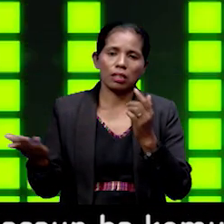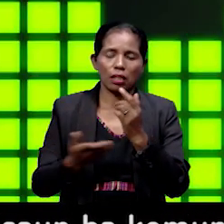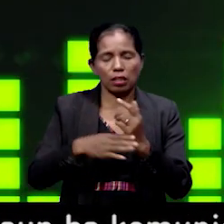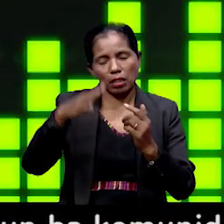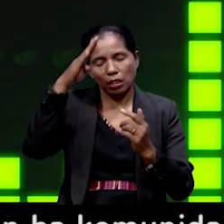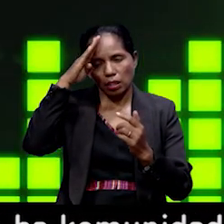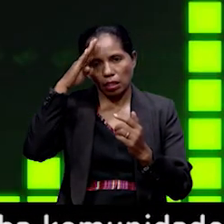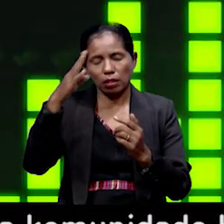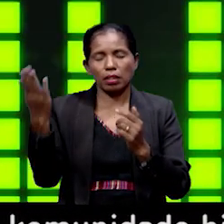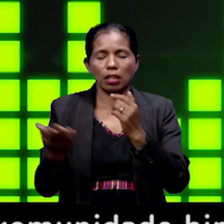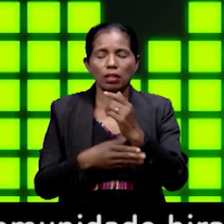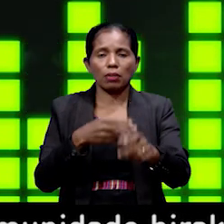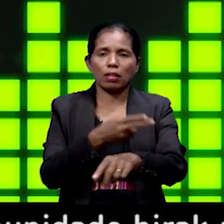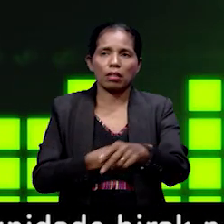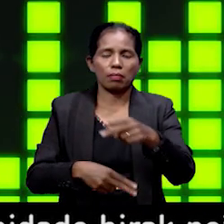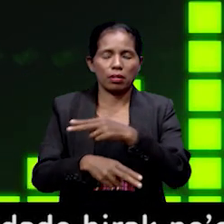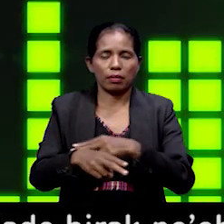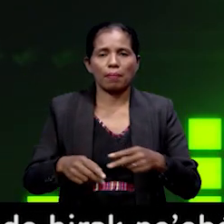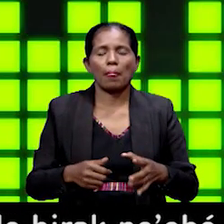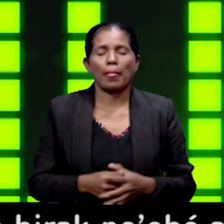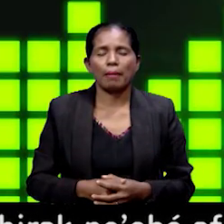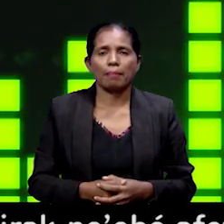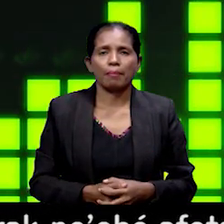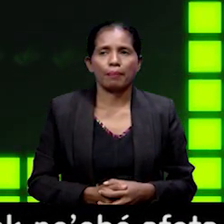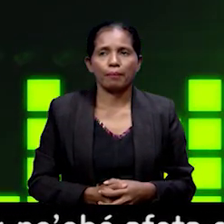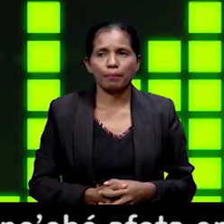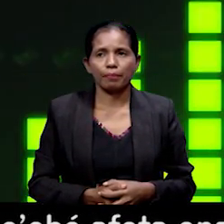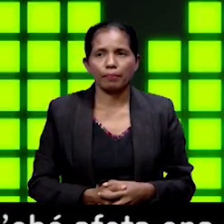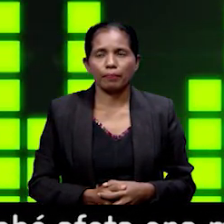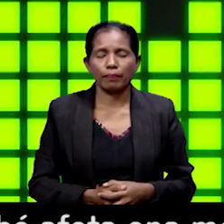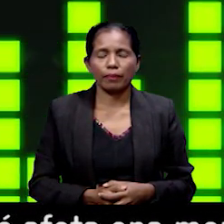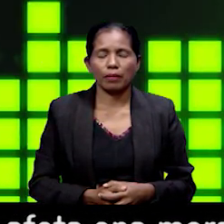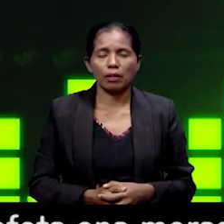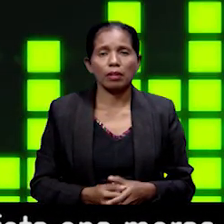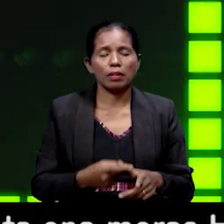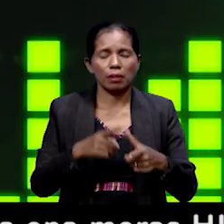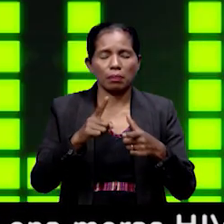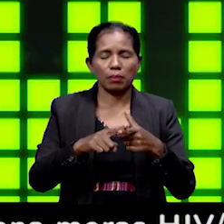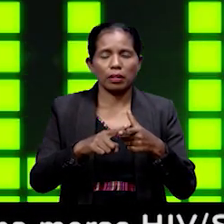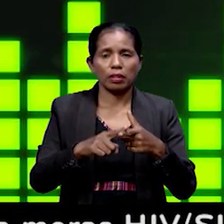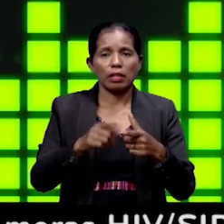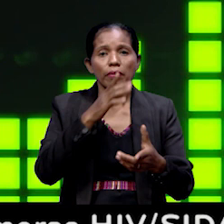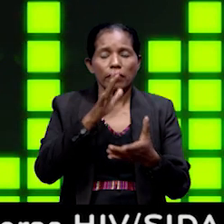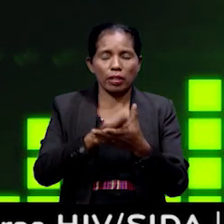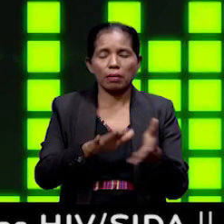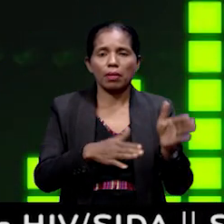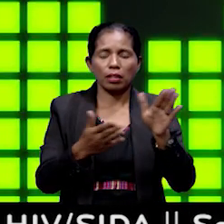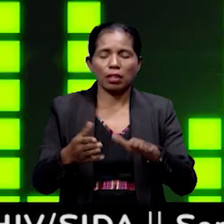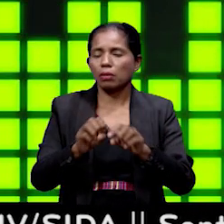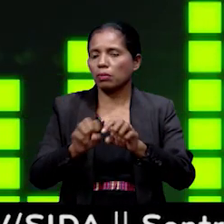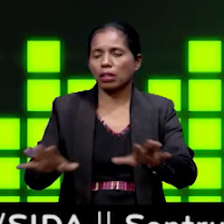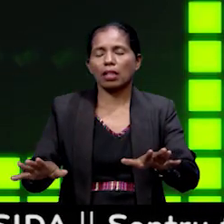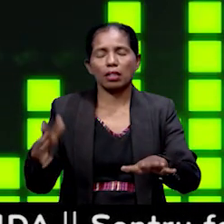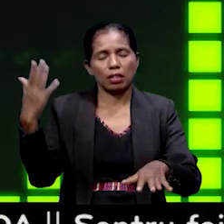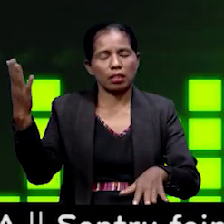rentos ta ta hul lima set ne. Mahir nia feng kabe ne mati tema. Ni husi kelare tansane ye